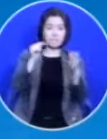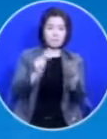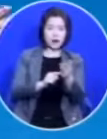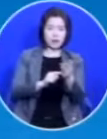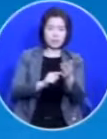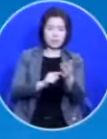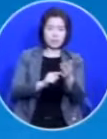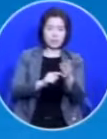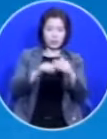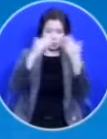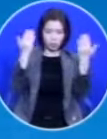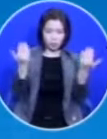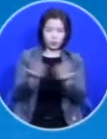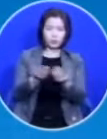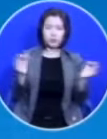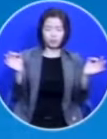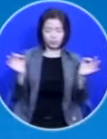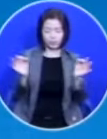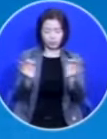싹 사그러져